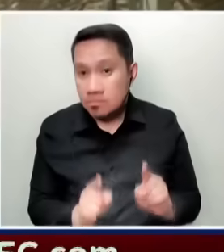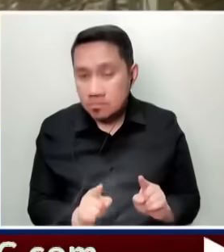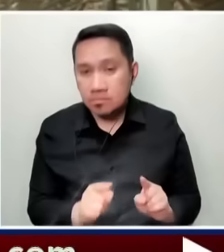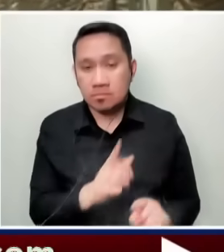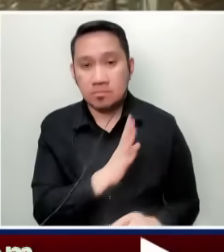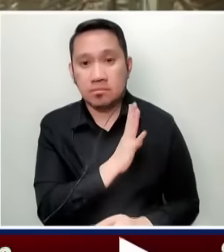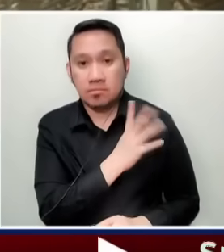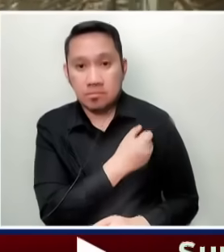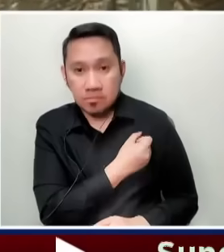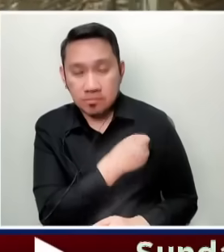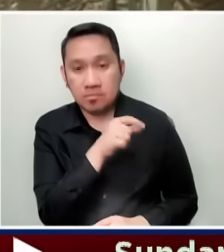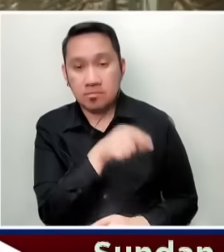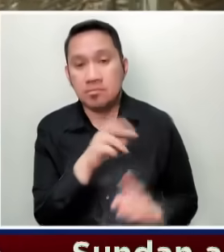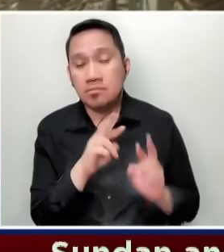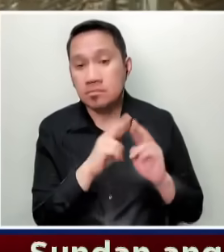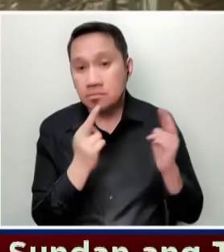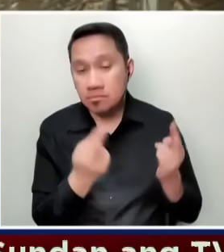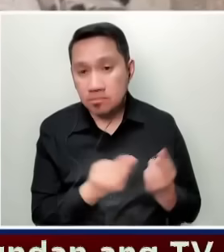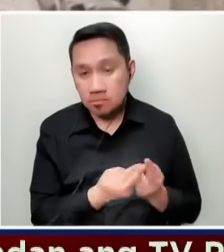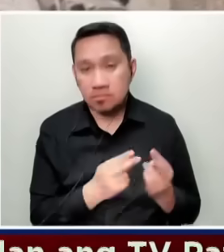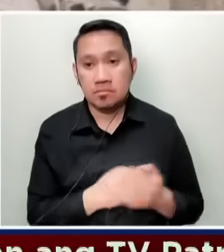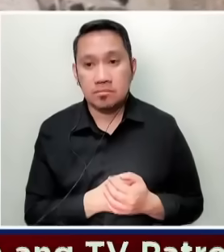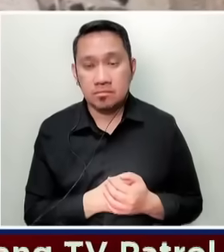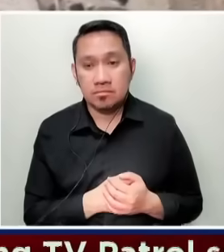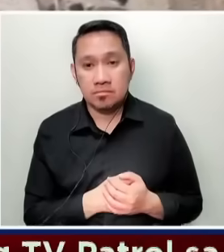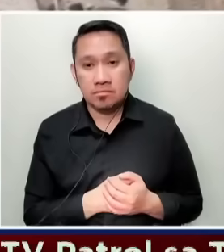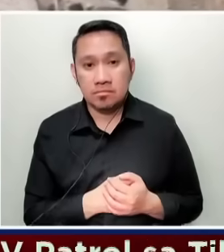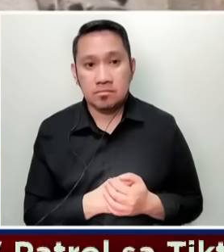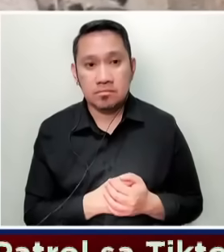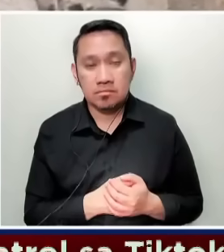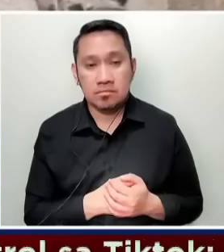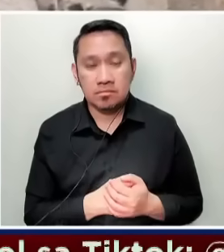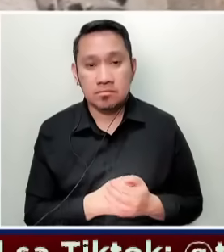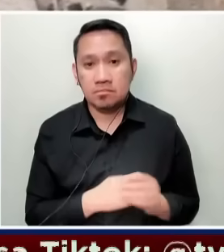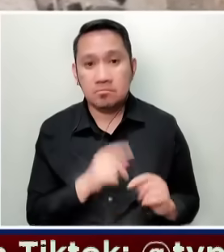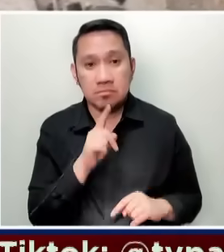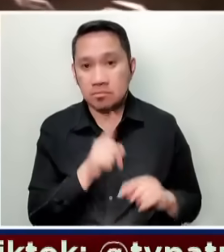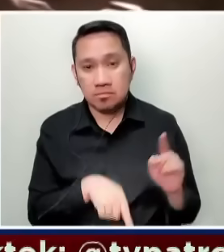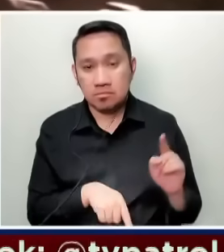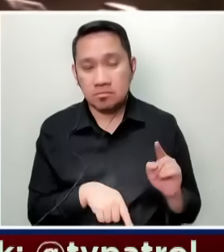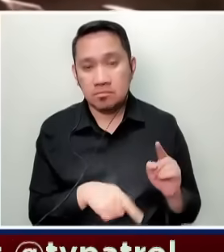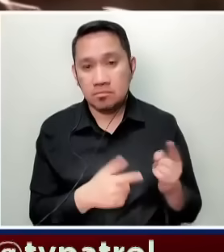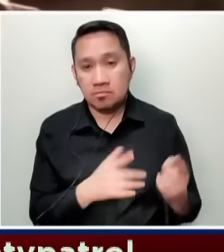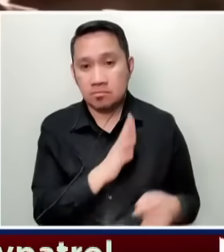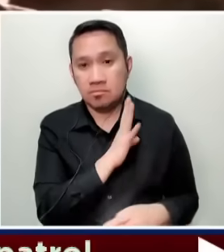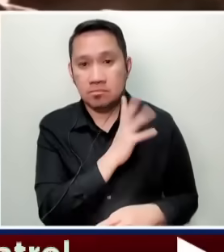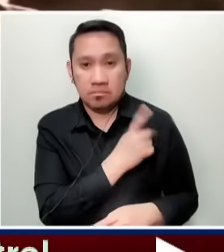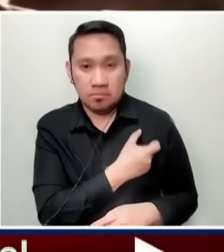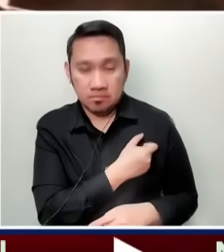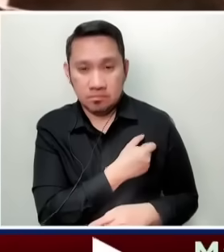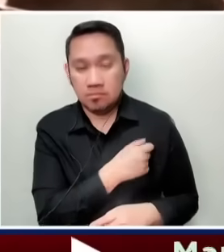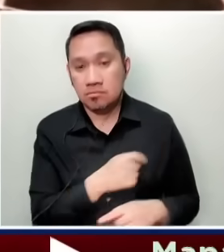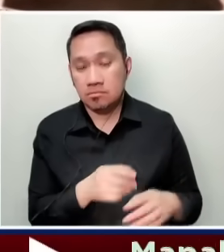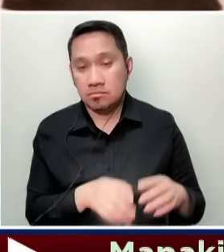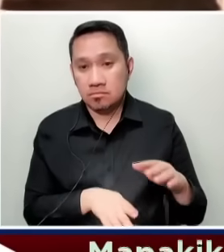relatives. Mm-hmm. As far as we know, no Palestinian yet will be allowed to cross except those